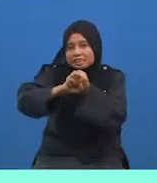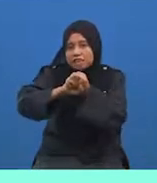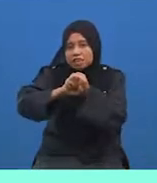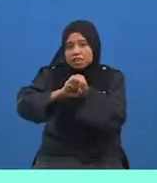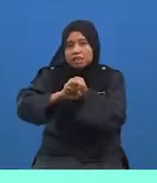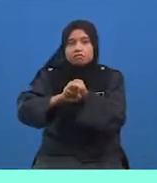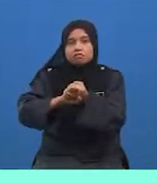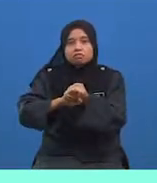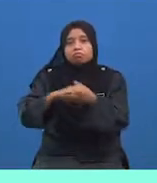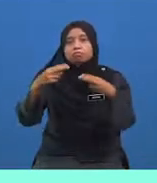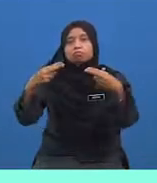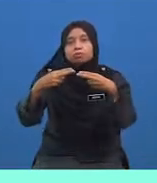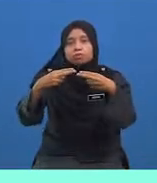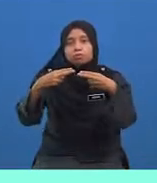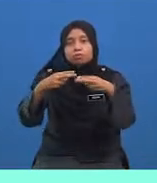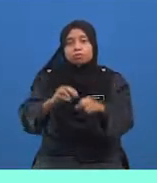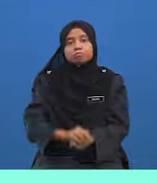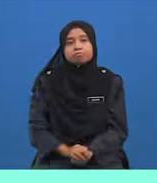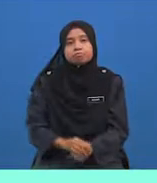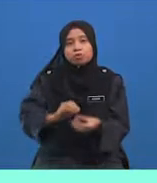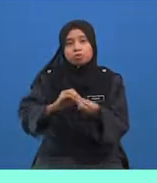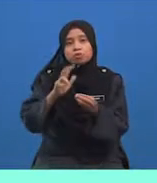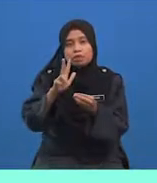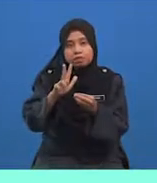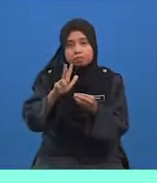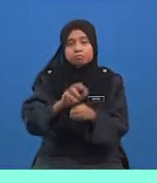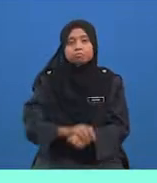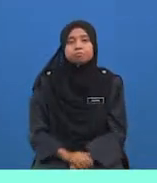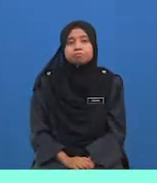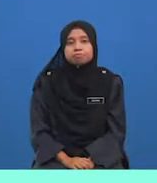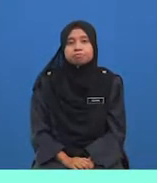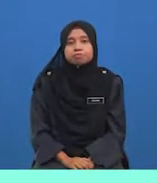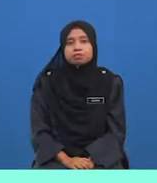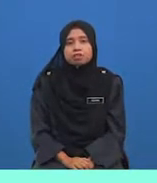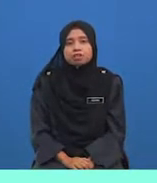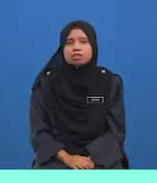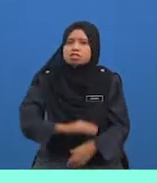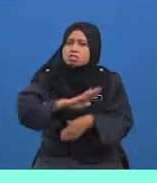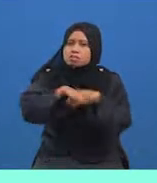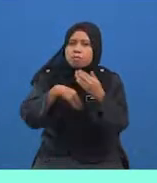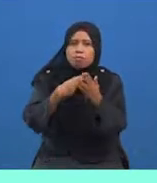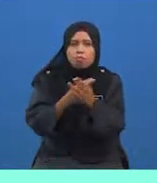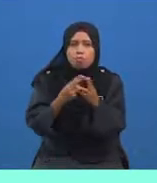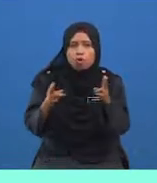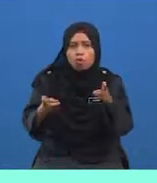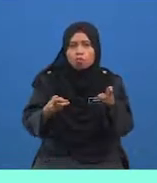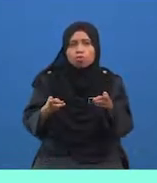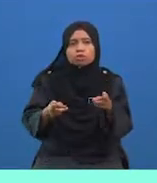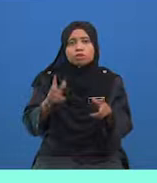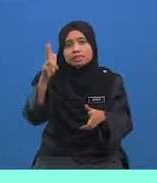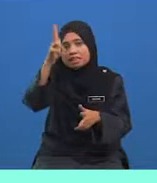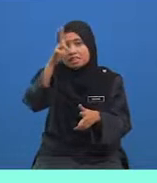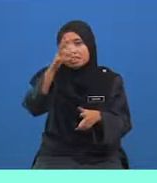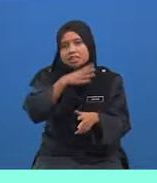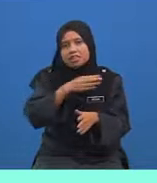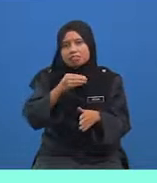mengeratkan silaturahim. Yang ketiga pula ialah segala urusan kerajaan